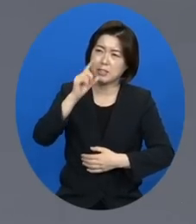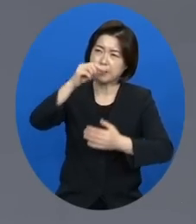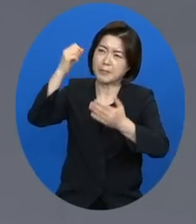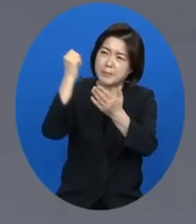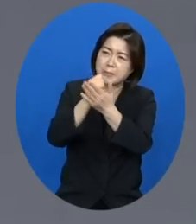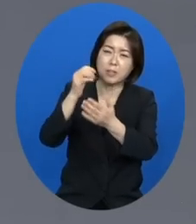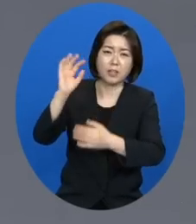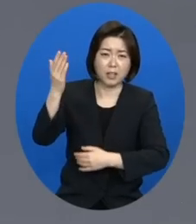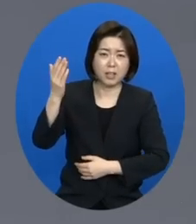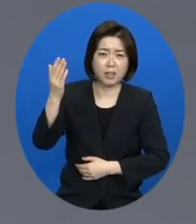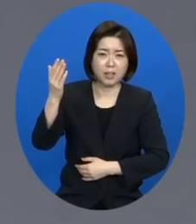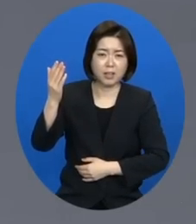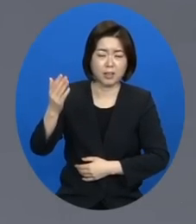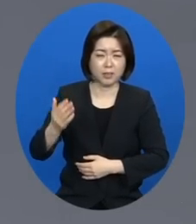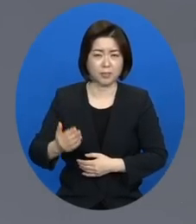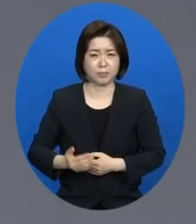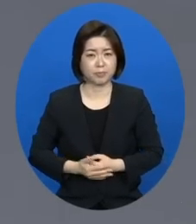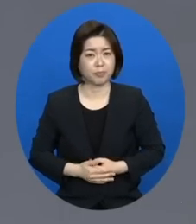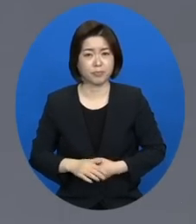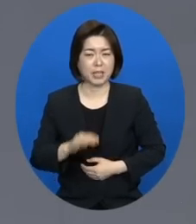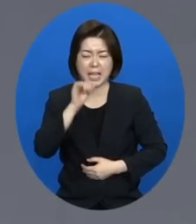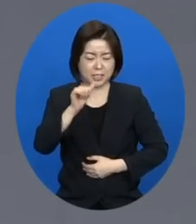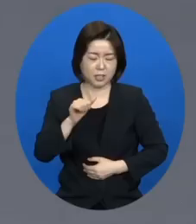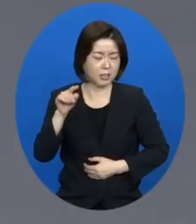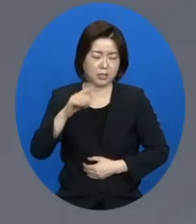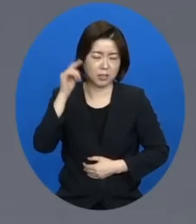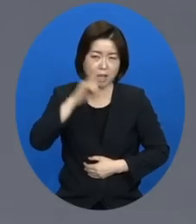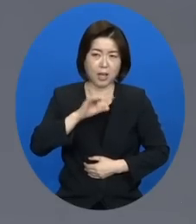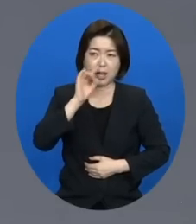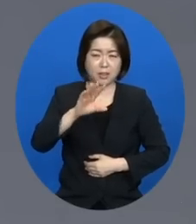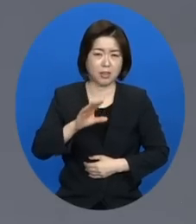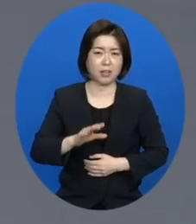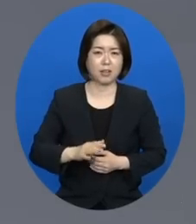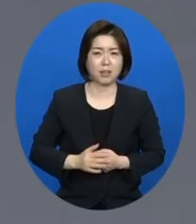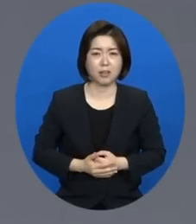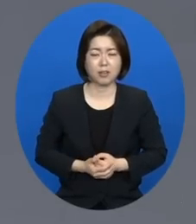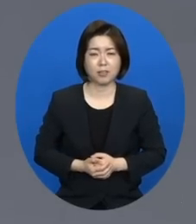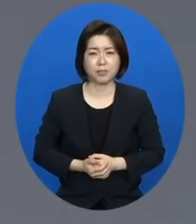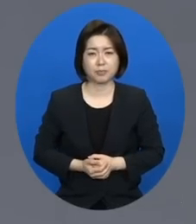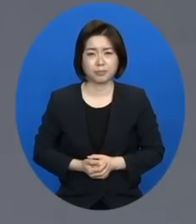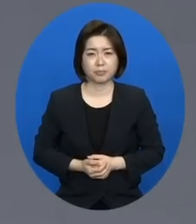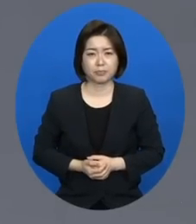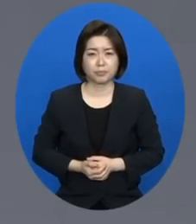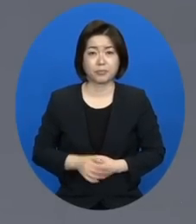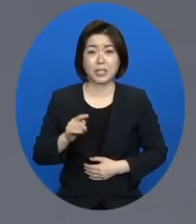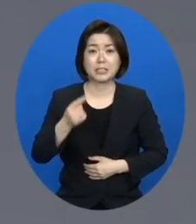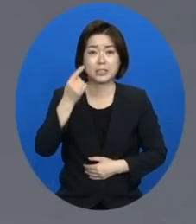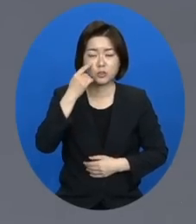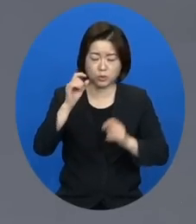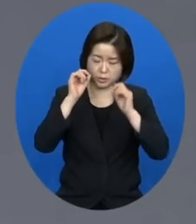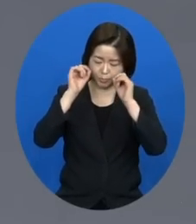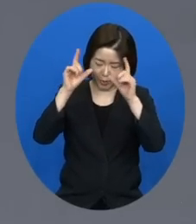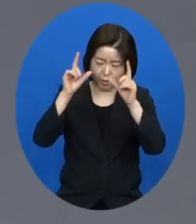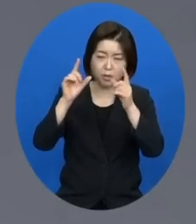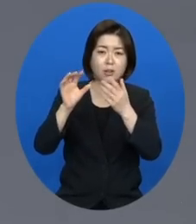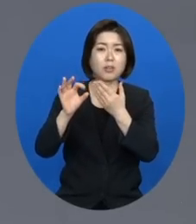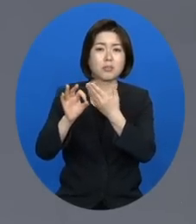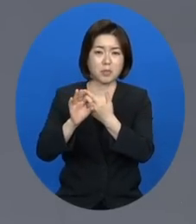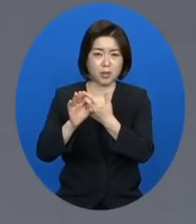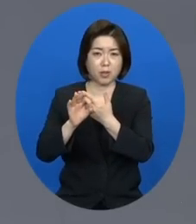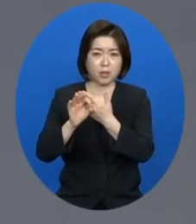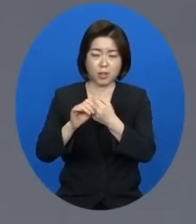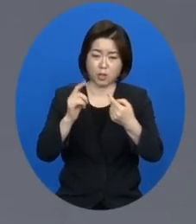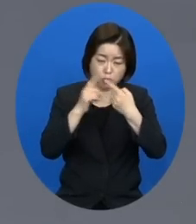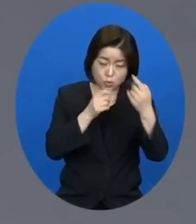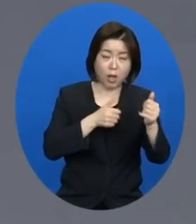있느냐. 난 절대 그런 악을 행할 수 없다. 그 눈이 열리면 유혹을